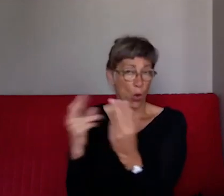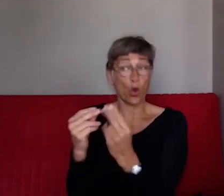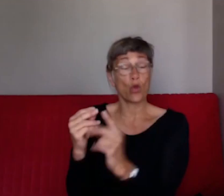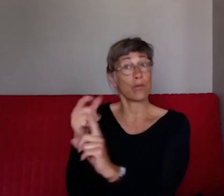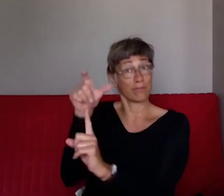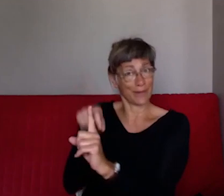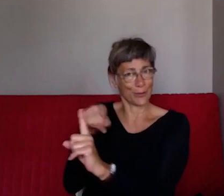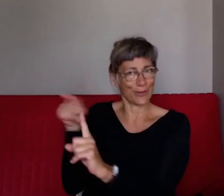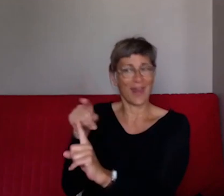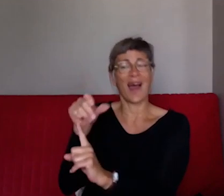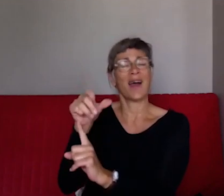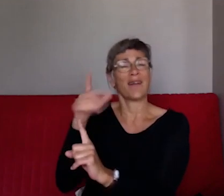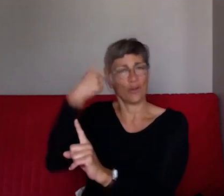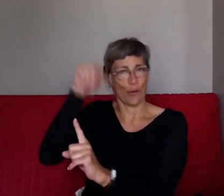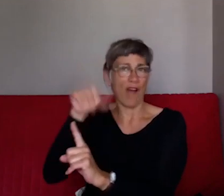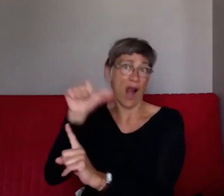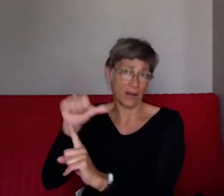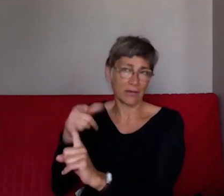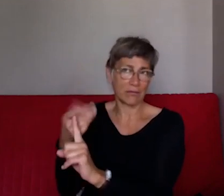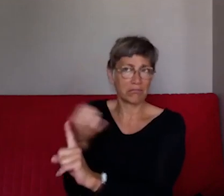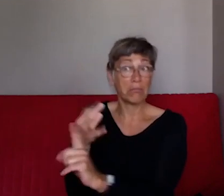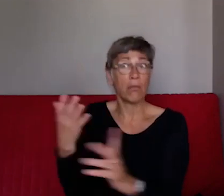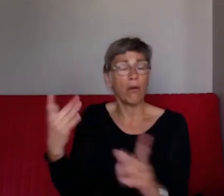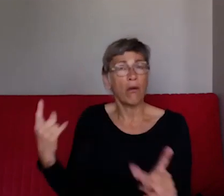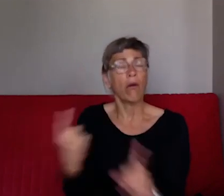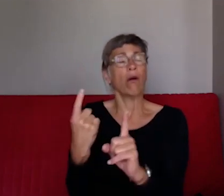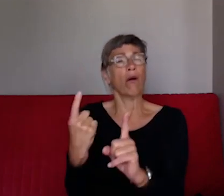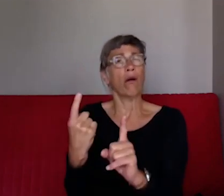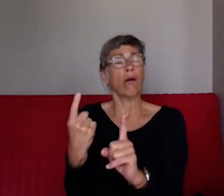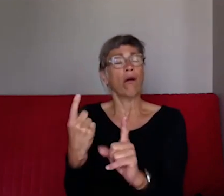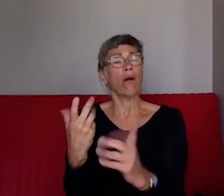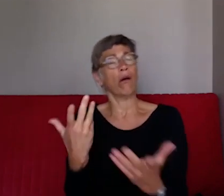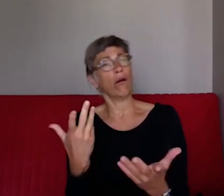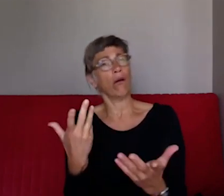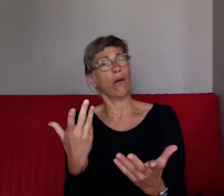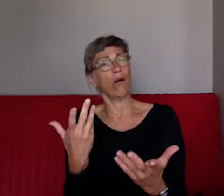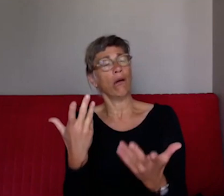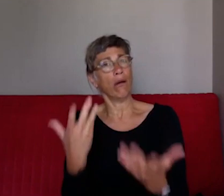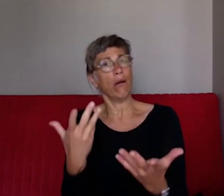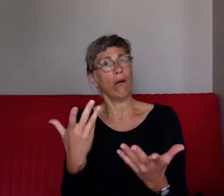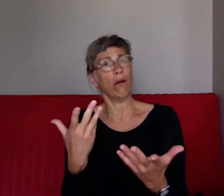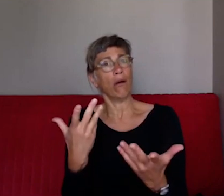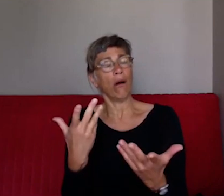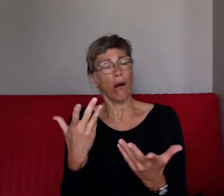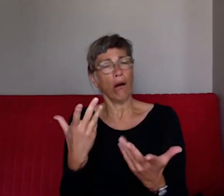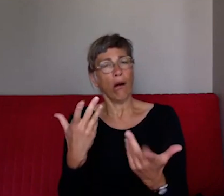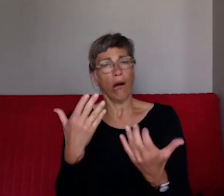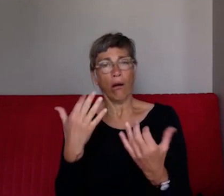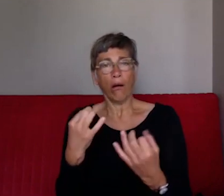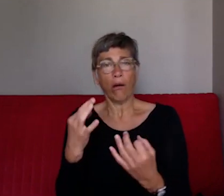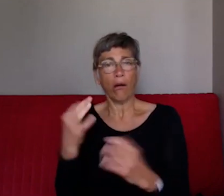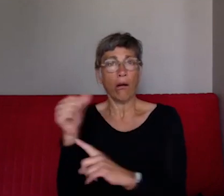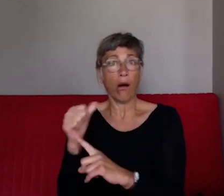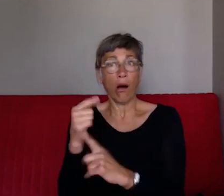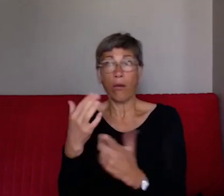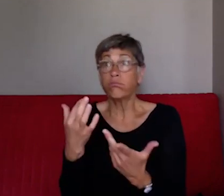une rencontre qui lui a donné confiance en lui, a décidé de poursuivre des études alors qu'il était, il